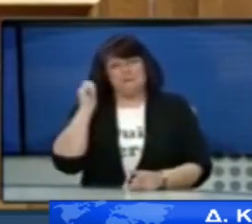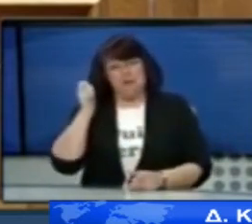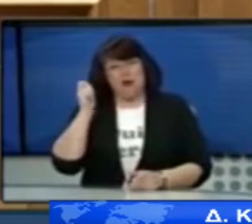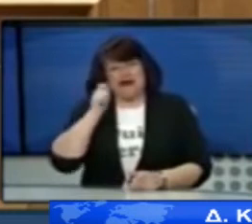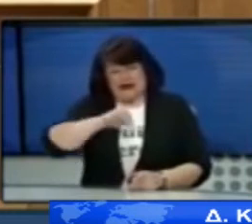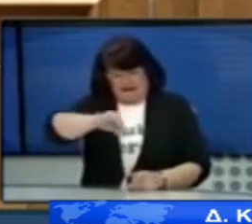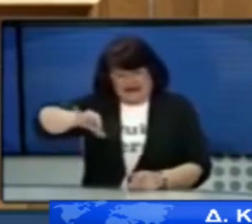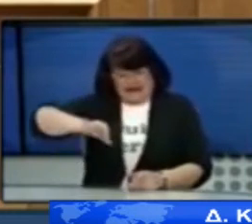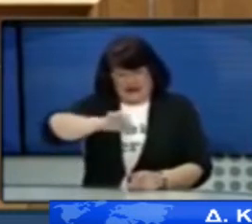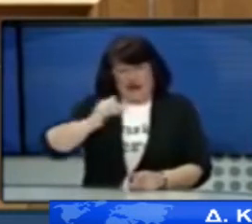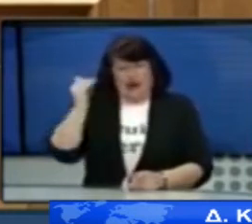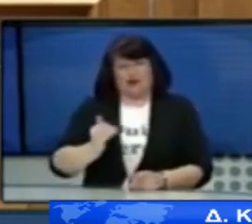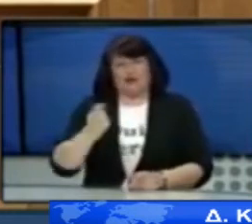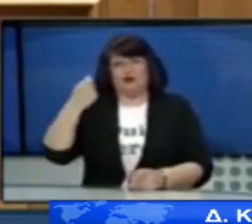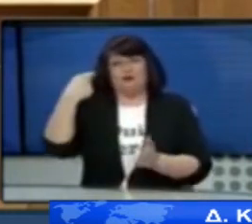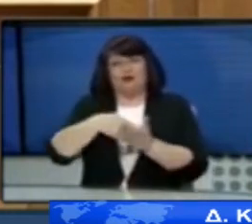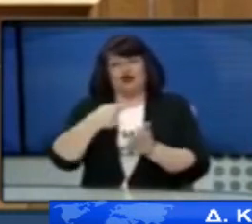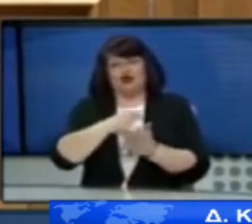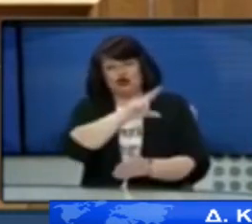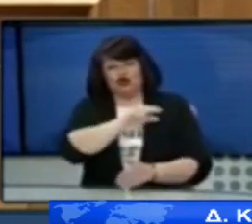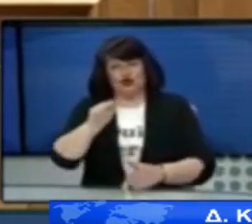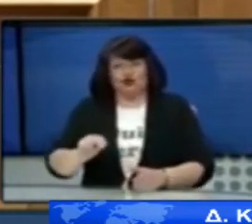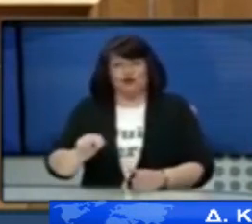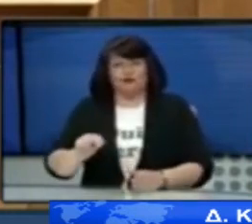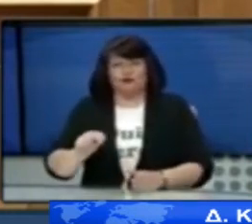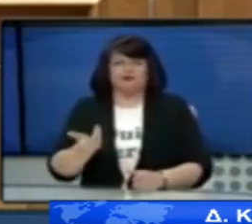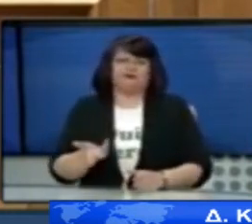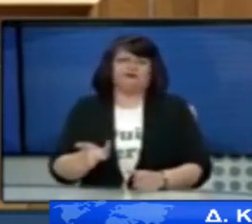κατώτατου μισθού. Το ίδιο ισχύει και για ό,τι